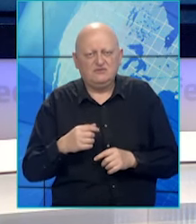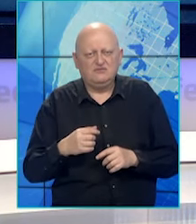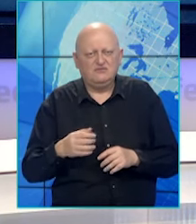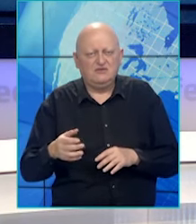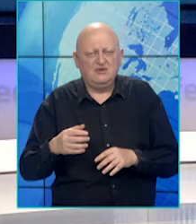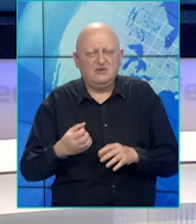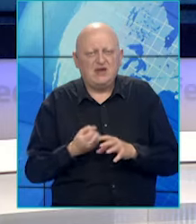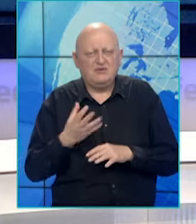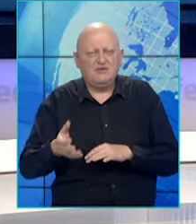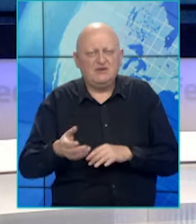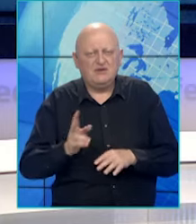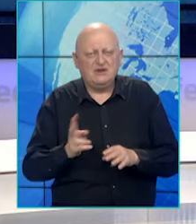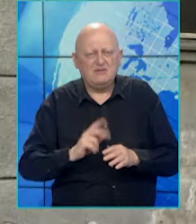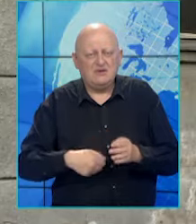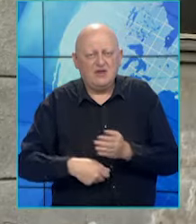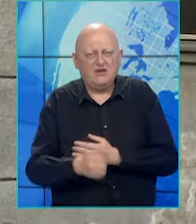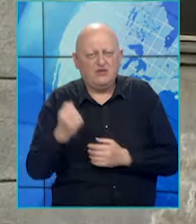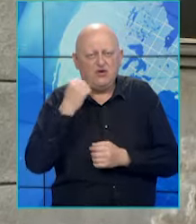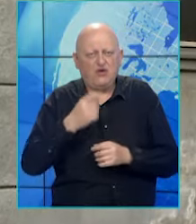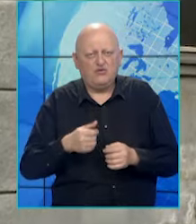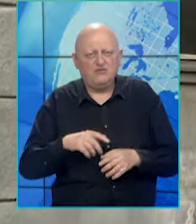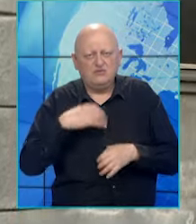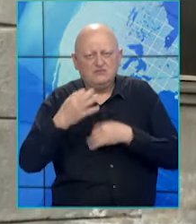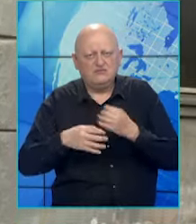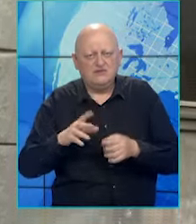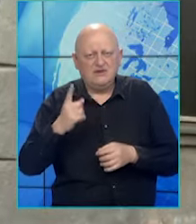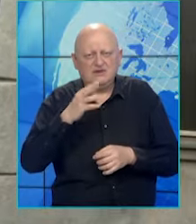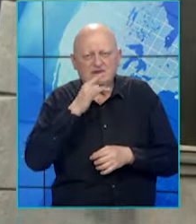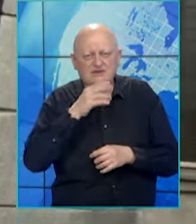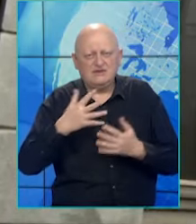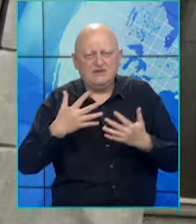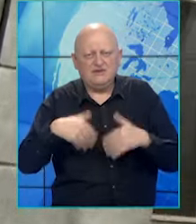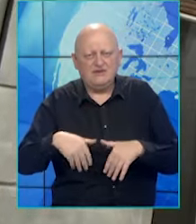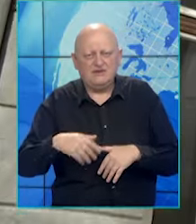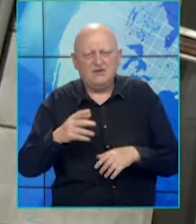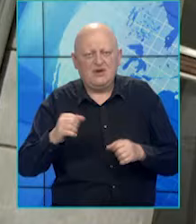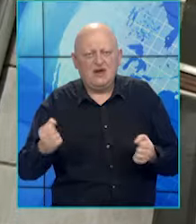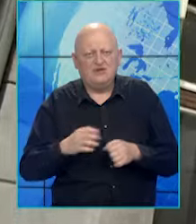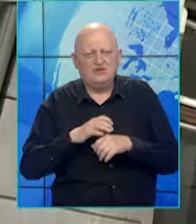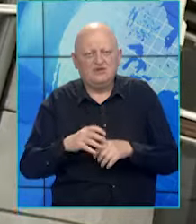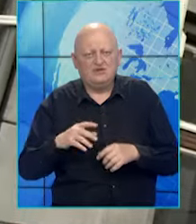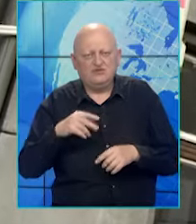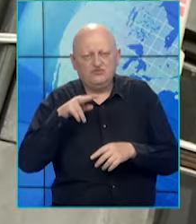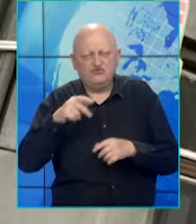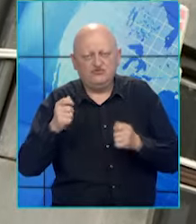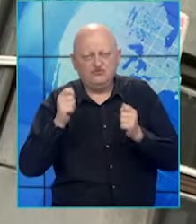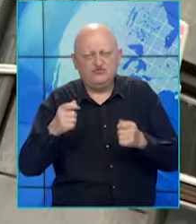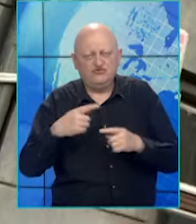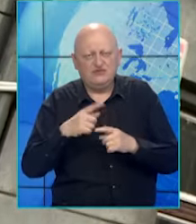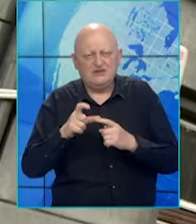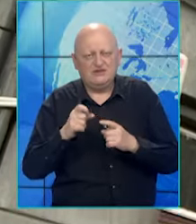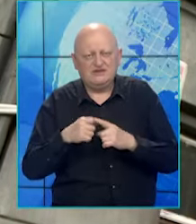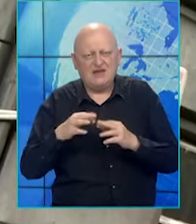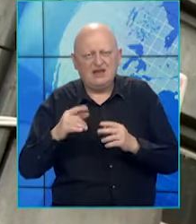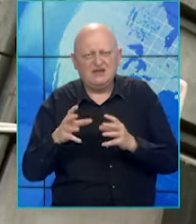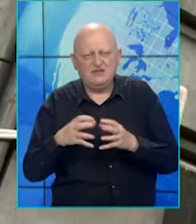na privredni kriminal i korupciju. Tokom dana izvršeni su i pretresi jedne sarajevske firme. Aktivno se provode pod nadzorom tužioca i Sky